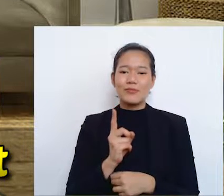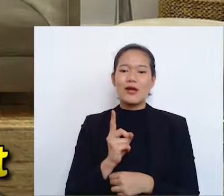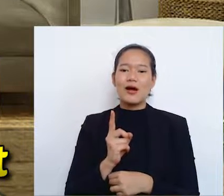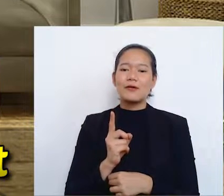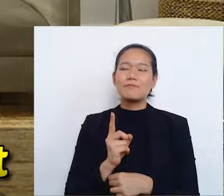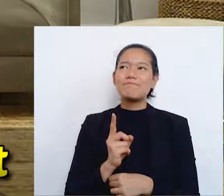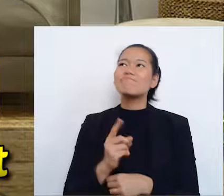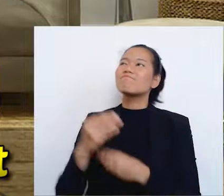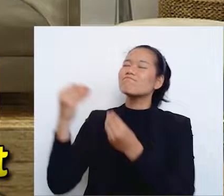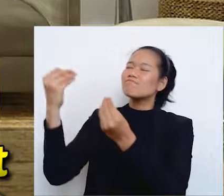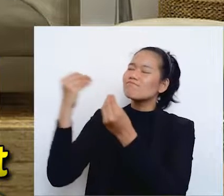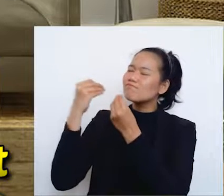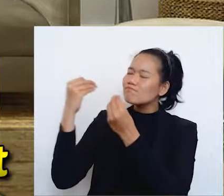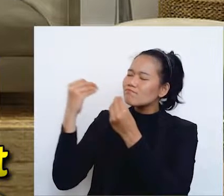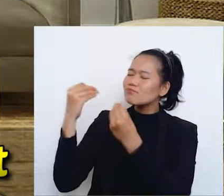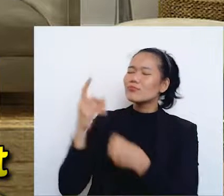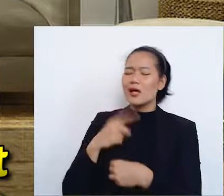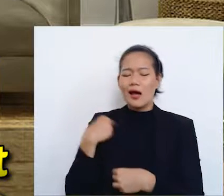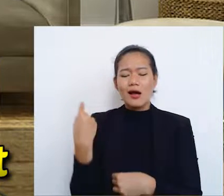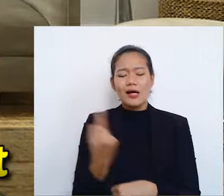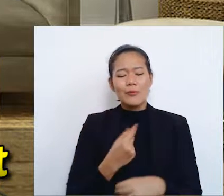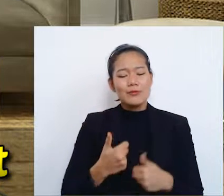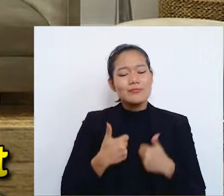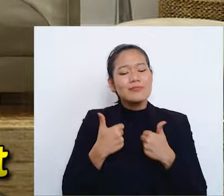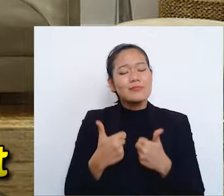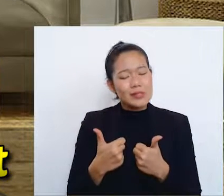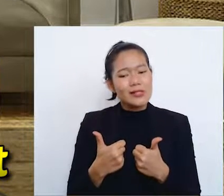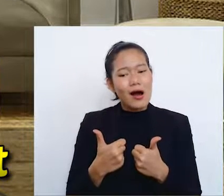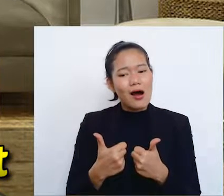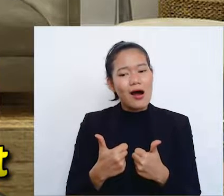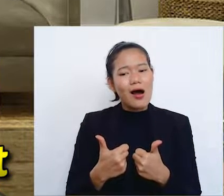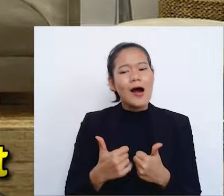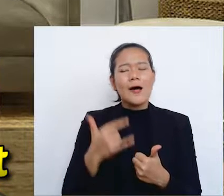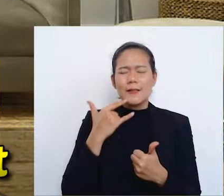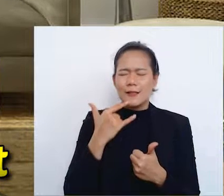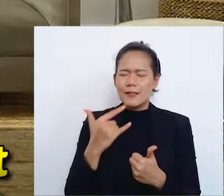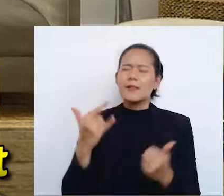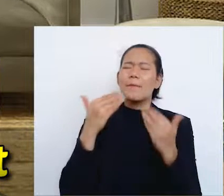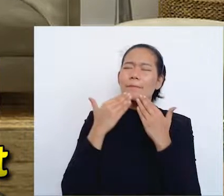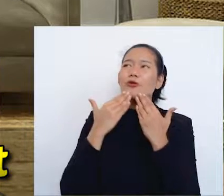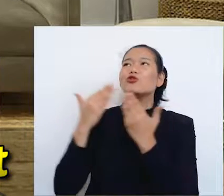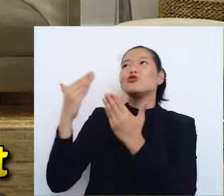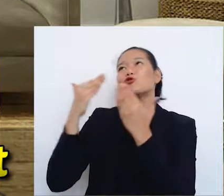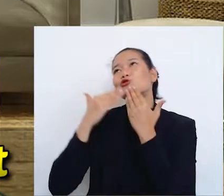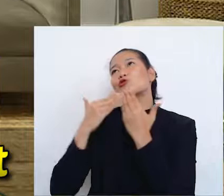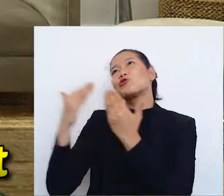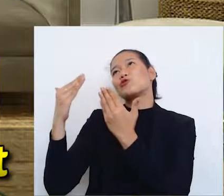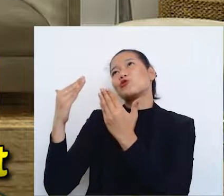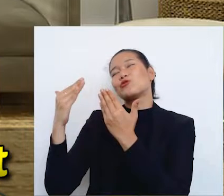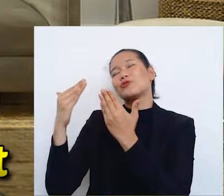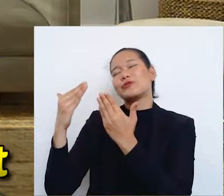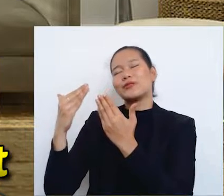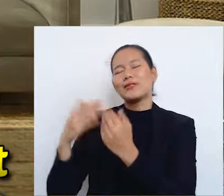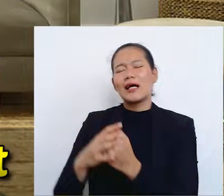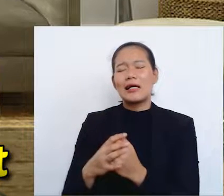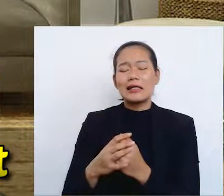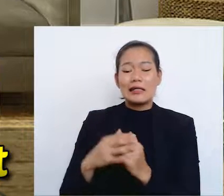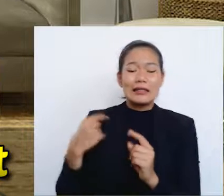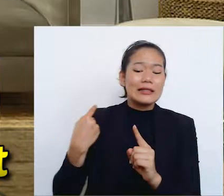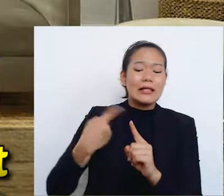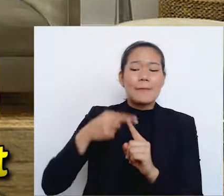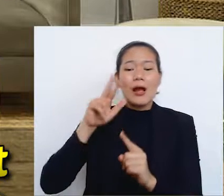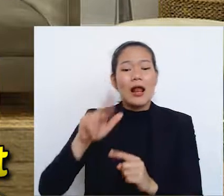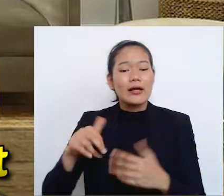itu, ajar kepada kami supaya kami boleh senantiasa bersyukur. Dan lebih dari itu, kami